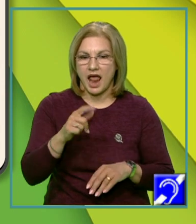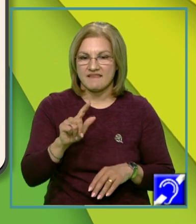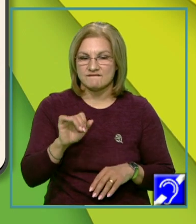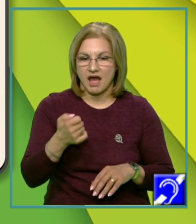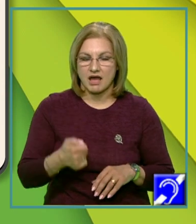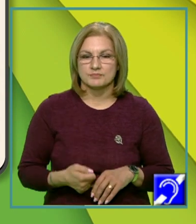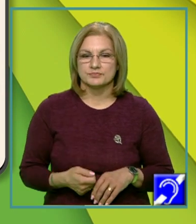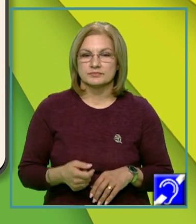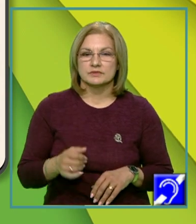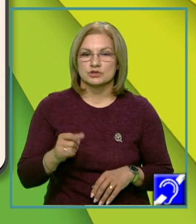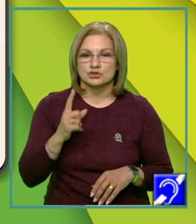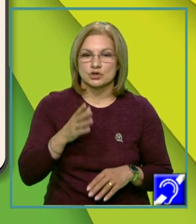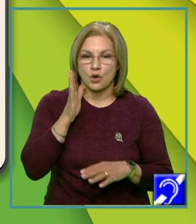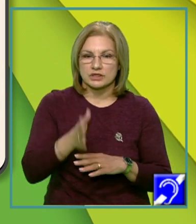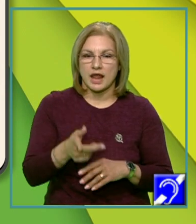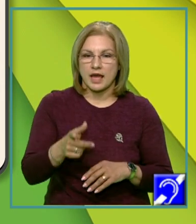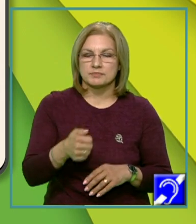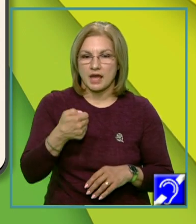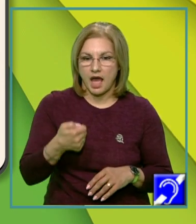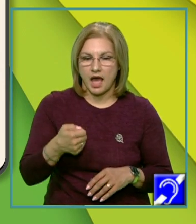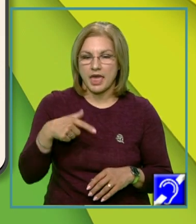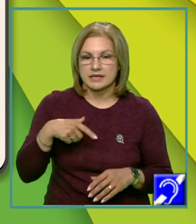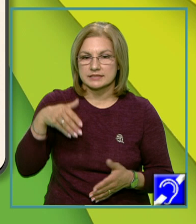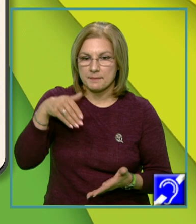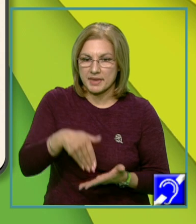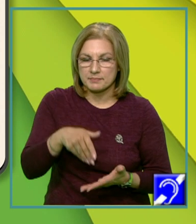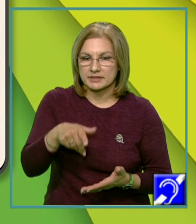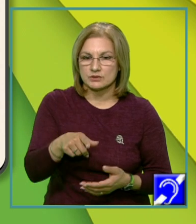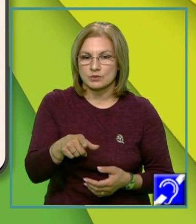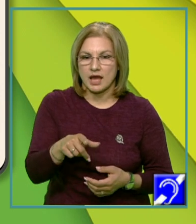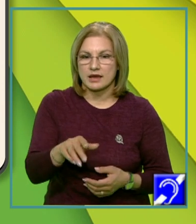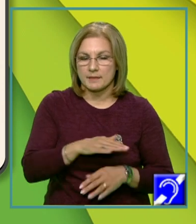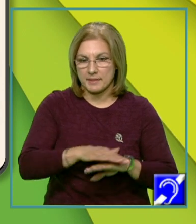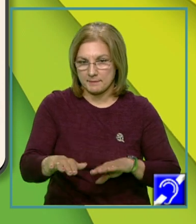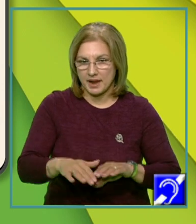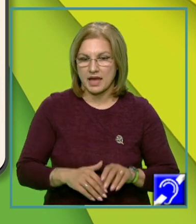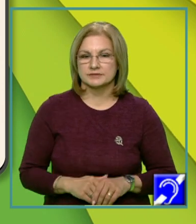avem o dreaptă a perpendiculară pe plan